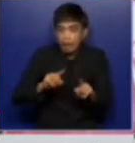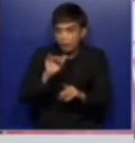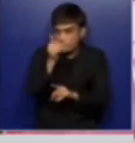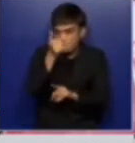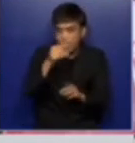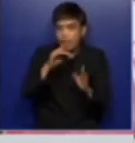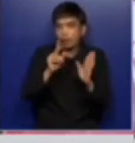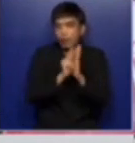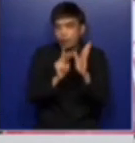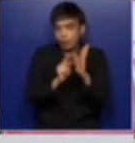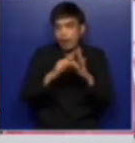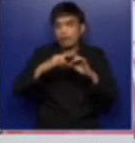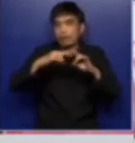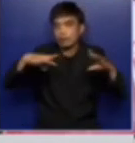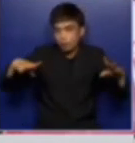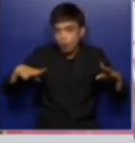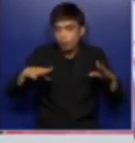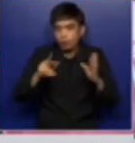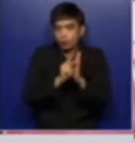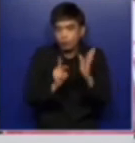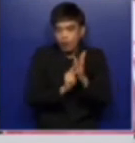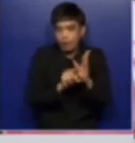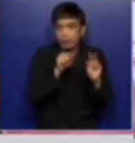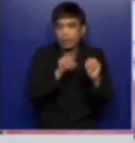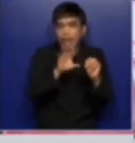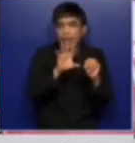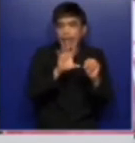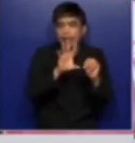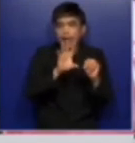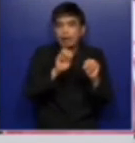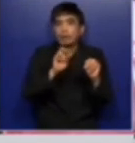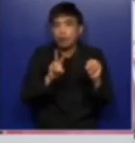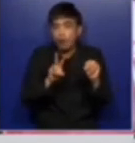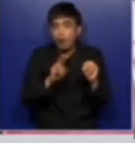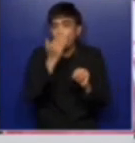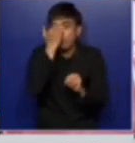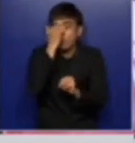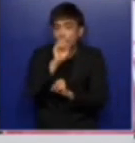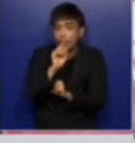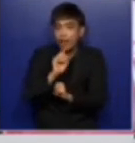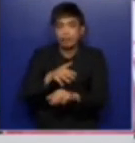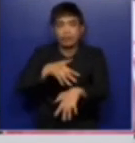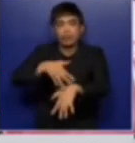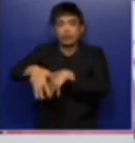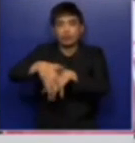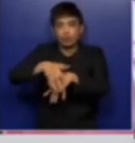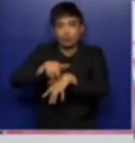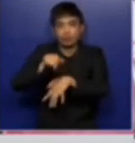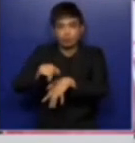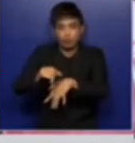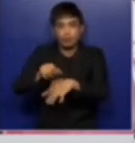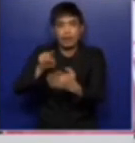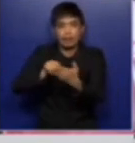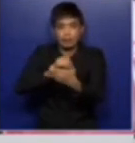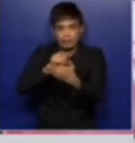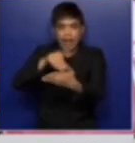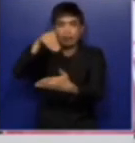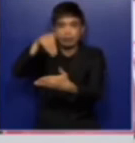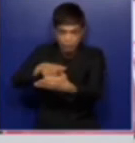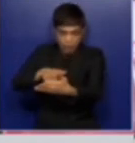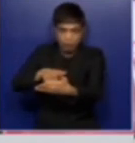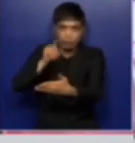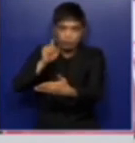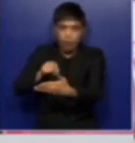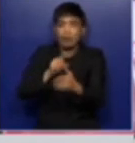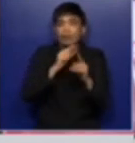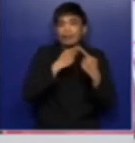252ที่บัญญัติว่าสมาชิกสภาท้องถิ่นต้องมาจากการเลือกตั้งแต่รัฐบาล